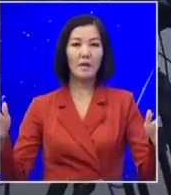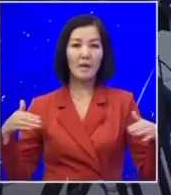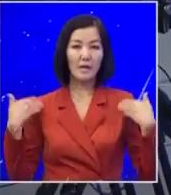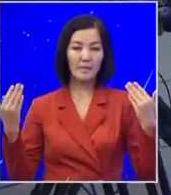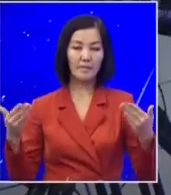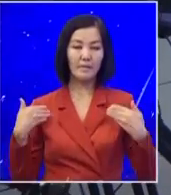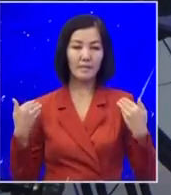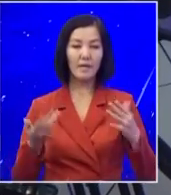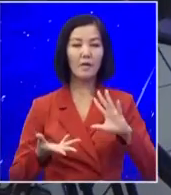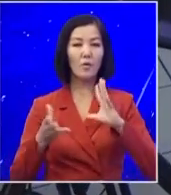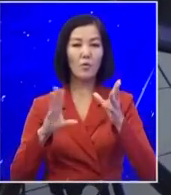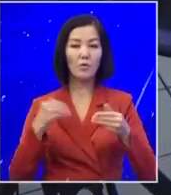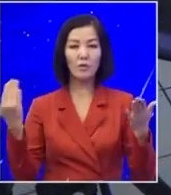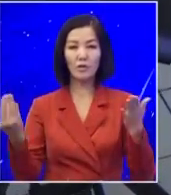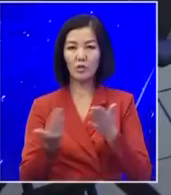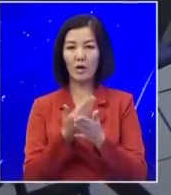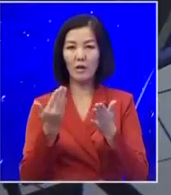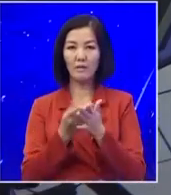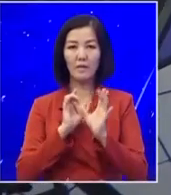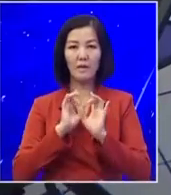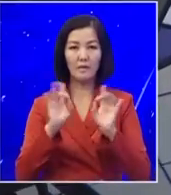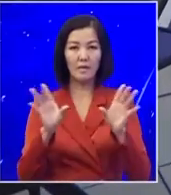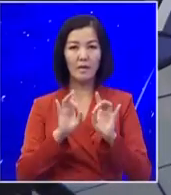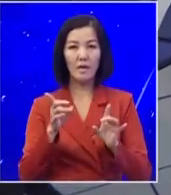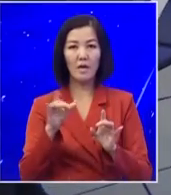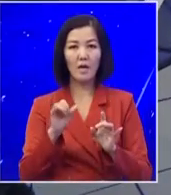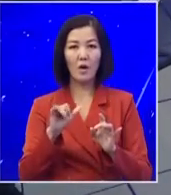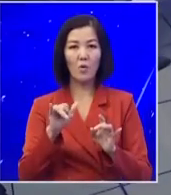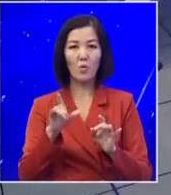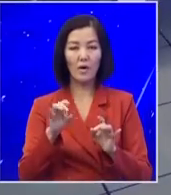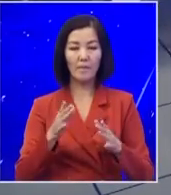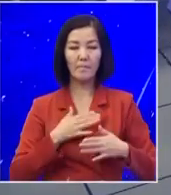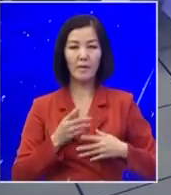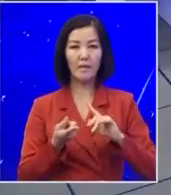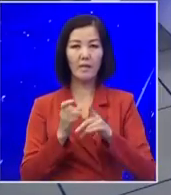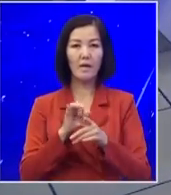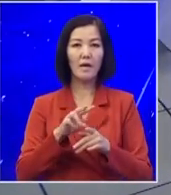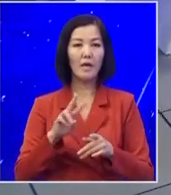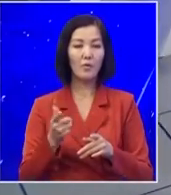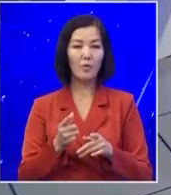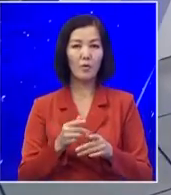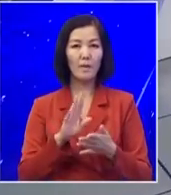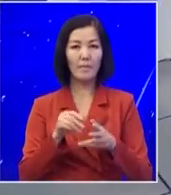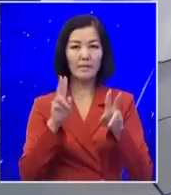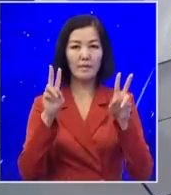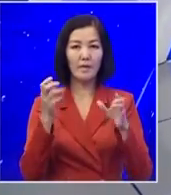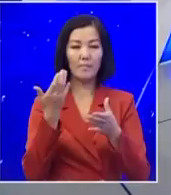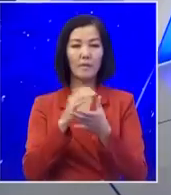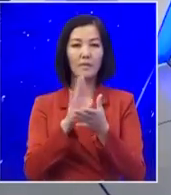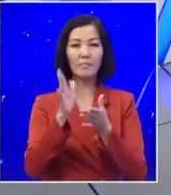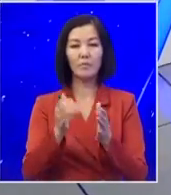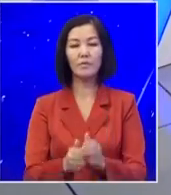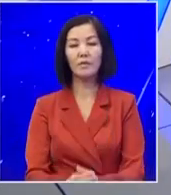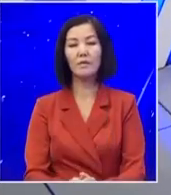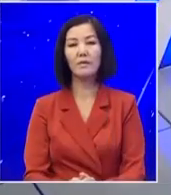Армысыздар, тікелей эфирде жаңалықтар, студияда ақпараттар легімен Гауһар Мұса, сурд аудармада Айгүл Жұмашқызы. Қымбатты көрермен, бүгін